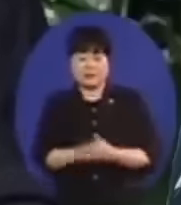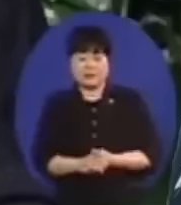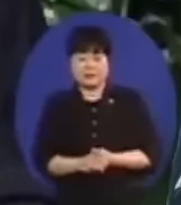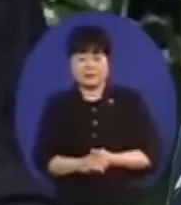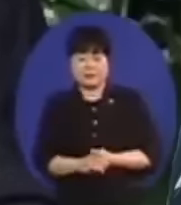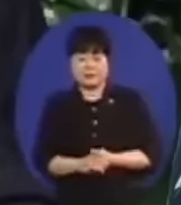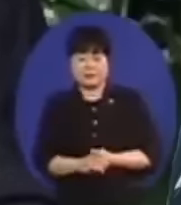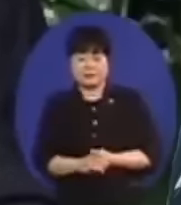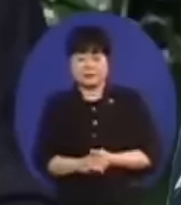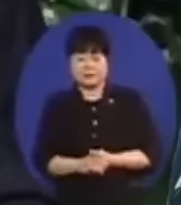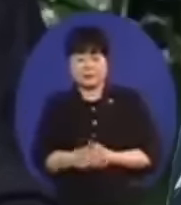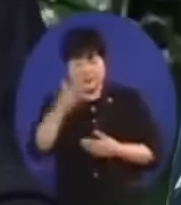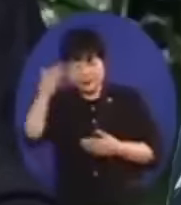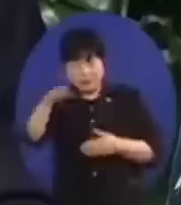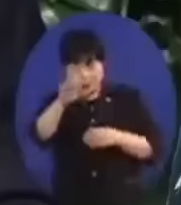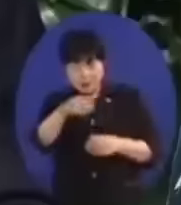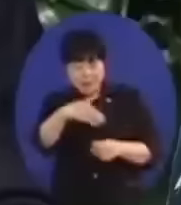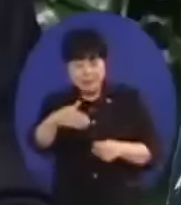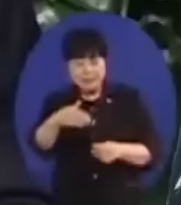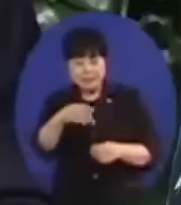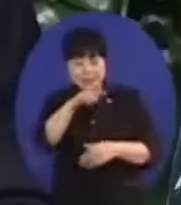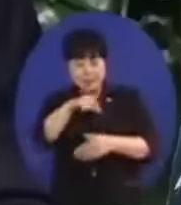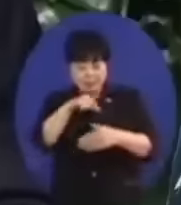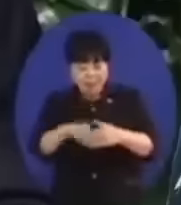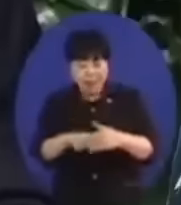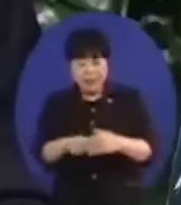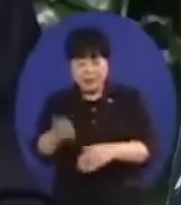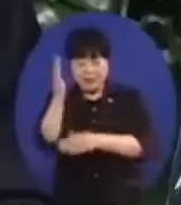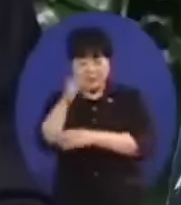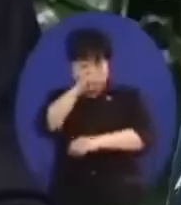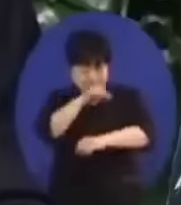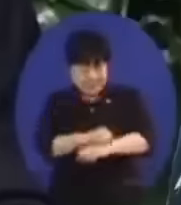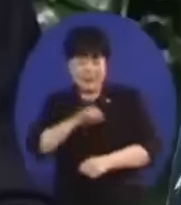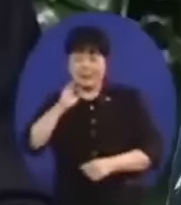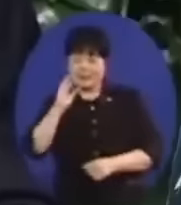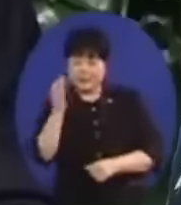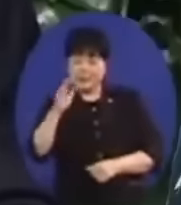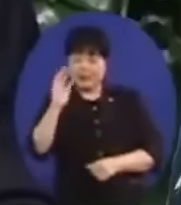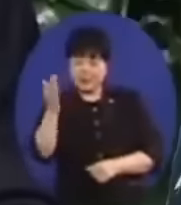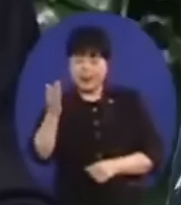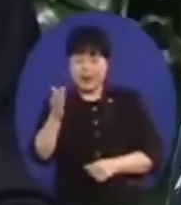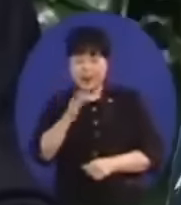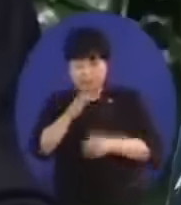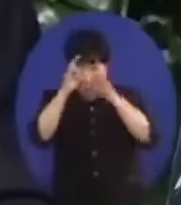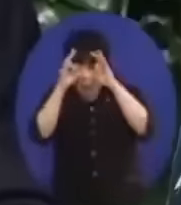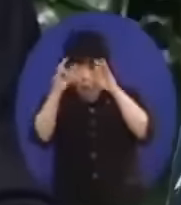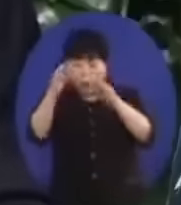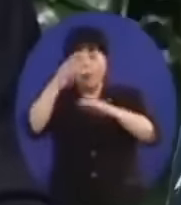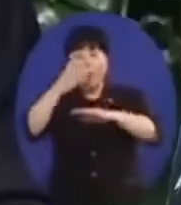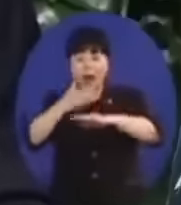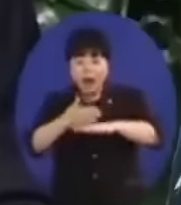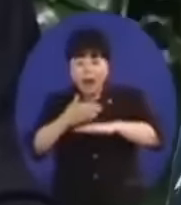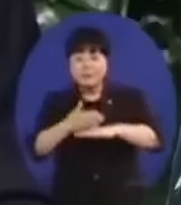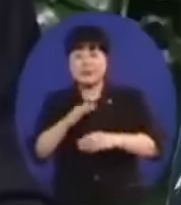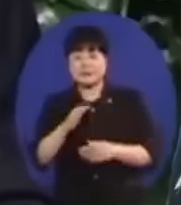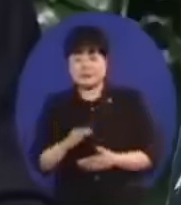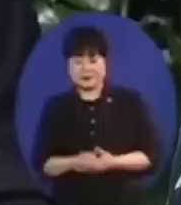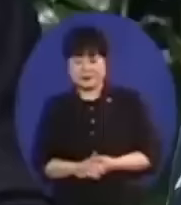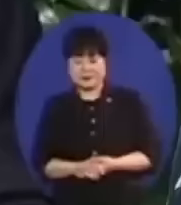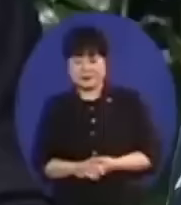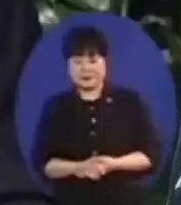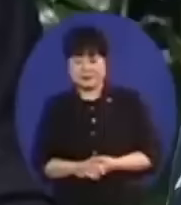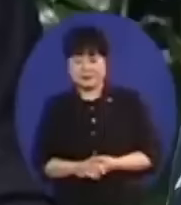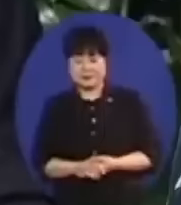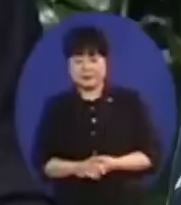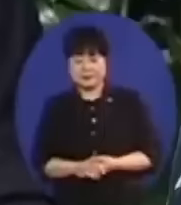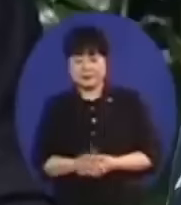그 생소한 곳에 가서 이미 마음속에 바라보고 그러고 주님께 감사하고 믿고 나갔습니다.